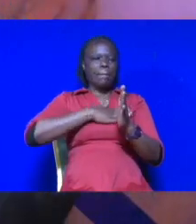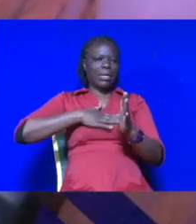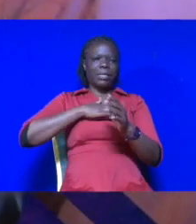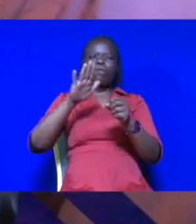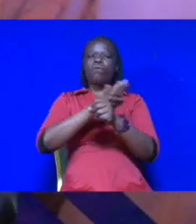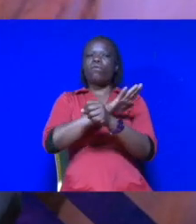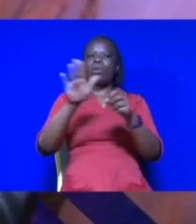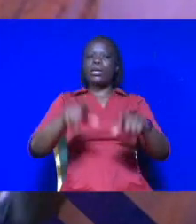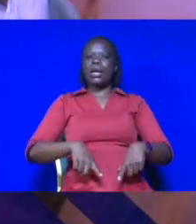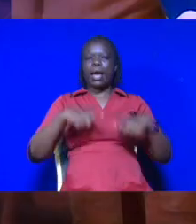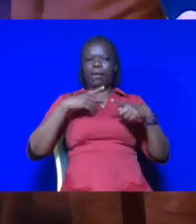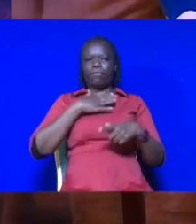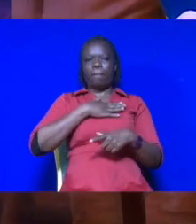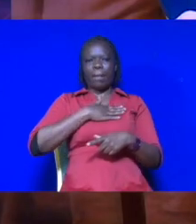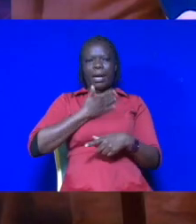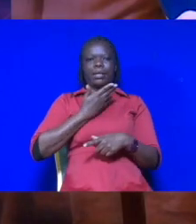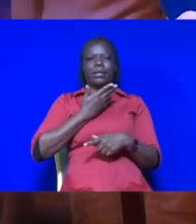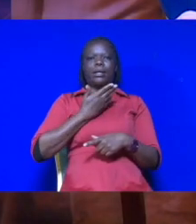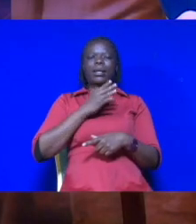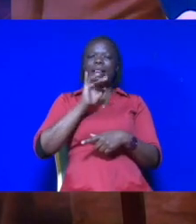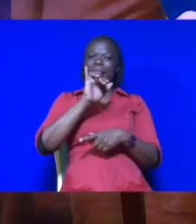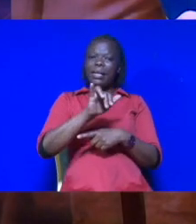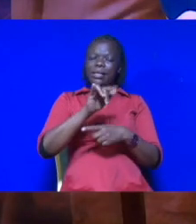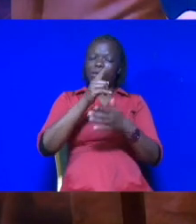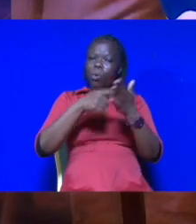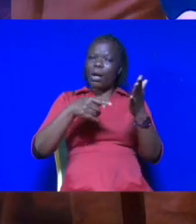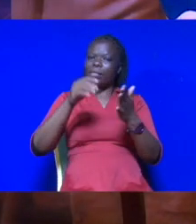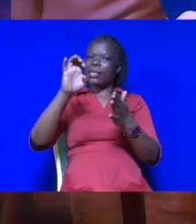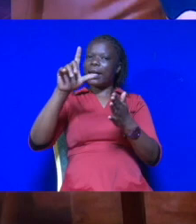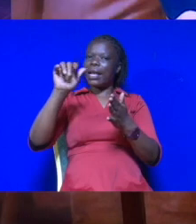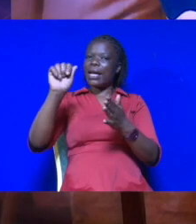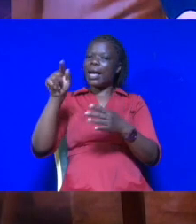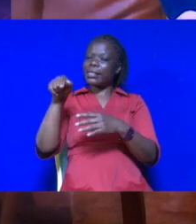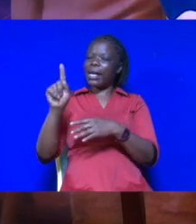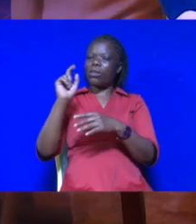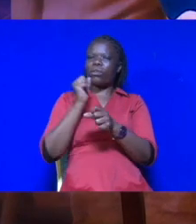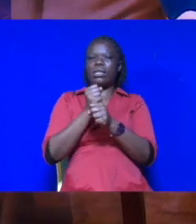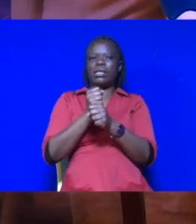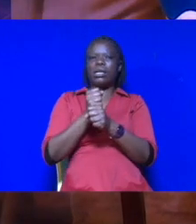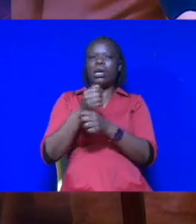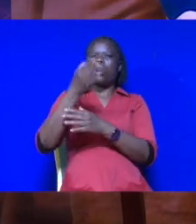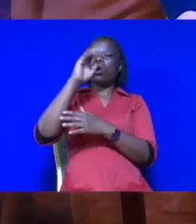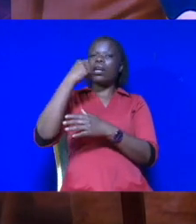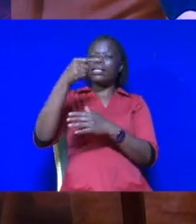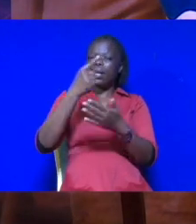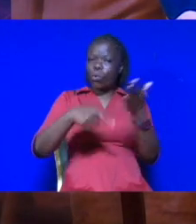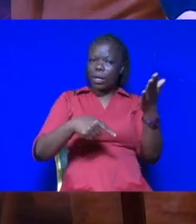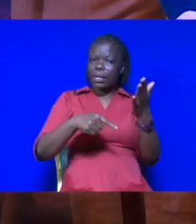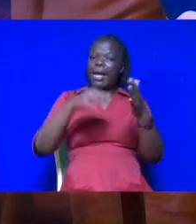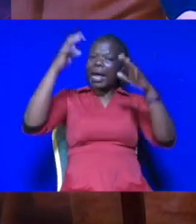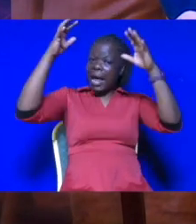yangu. Hiki ndicho Elia alifanya. Mungu ameshasema mvua itanyesha.